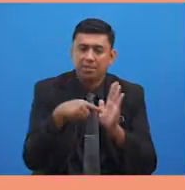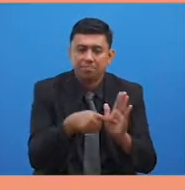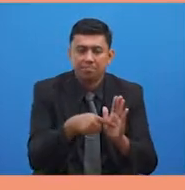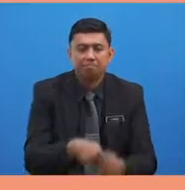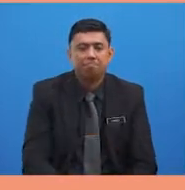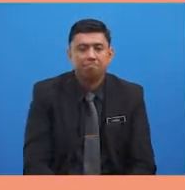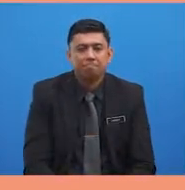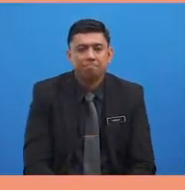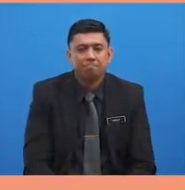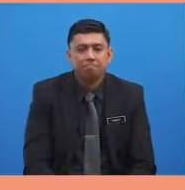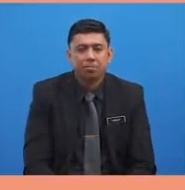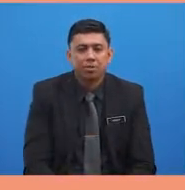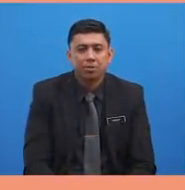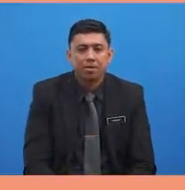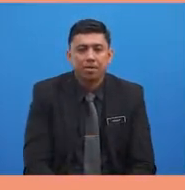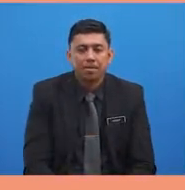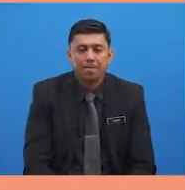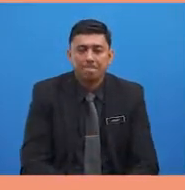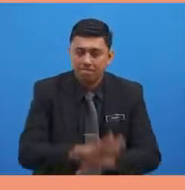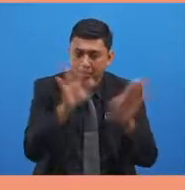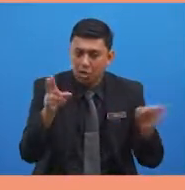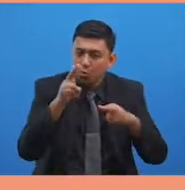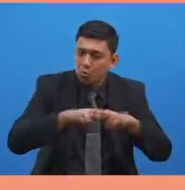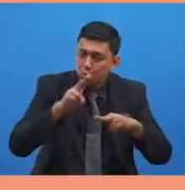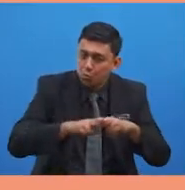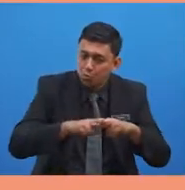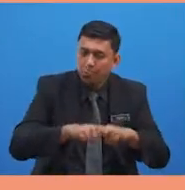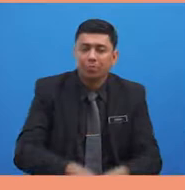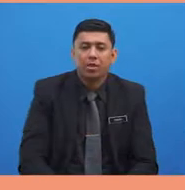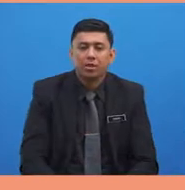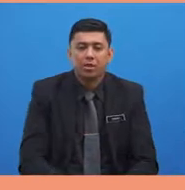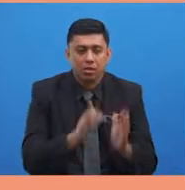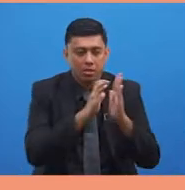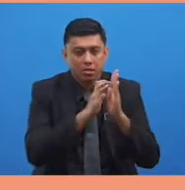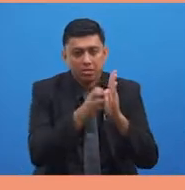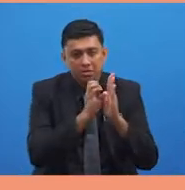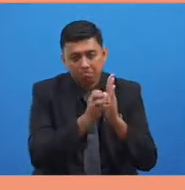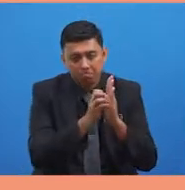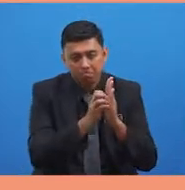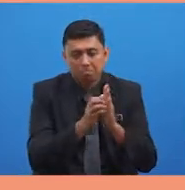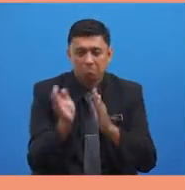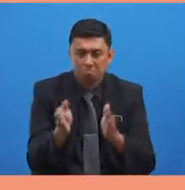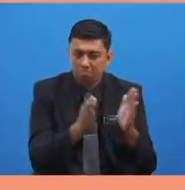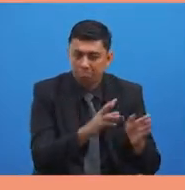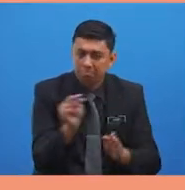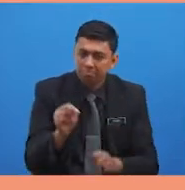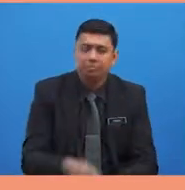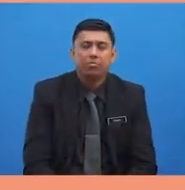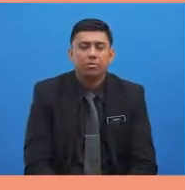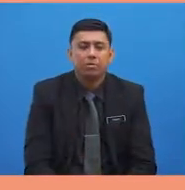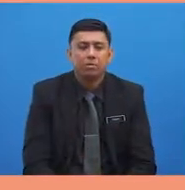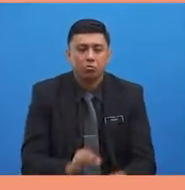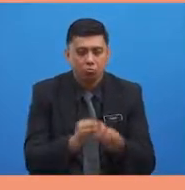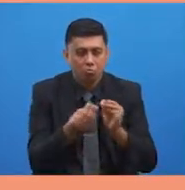Nombor indeks pula menerangkan kedudukan data-data pada tata susunan. Nombor indeks